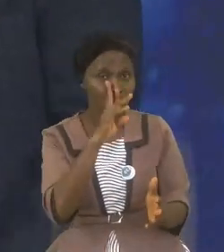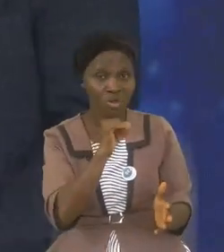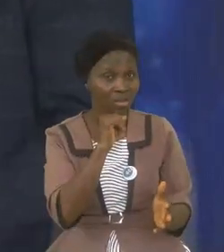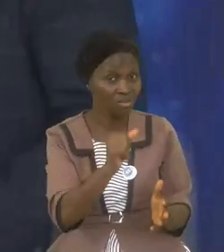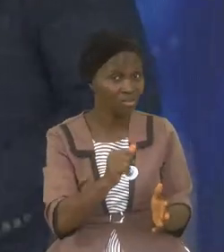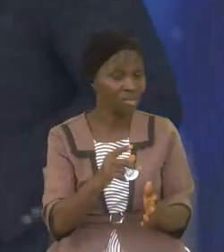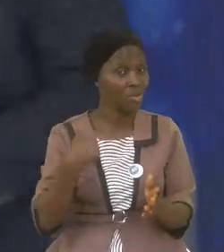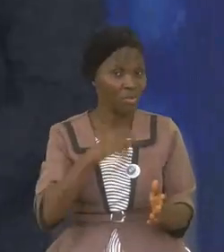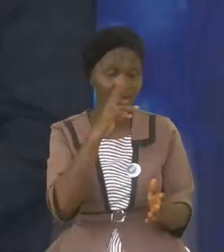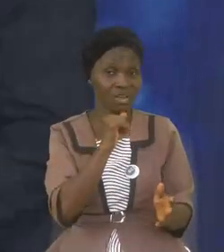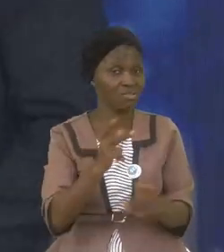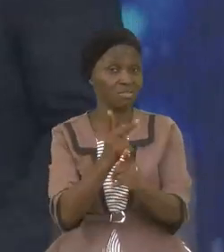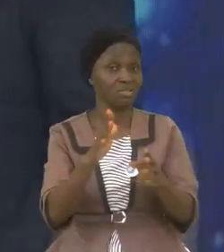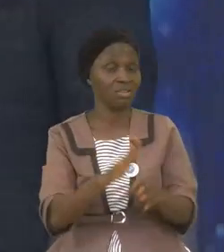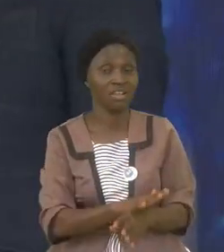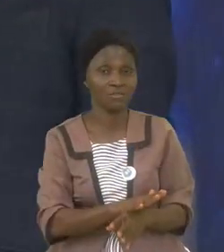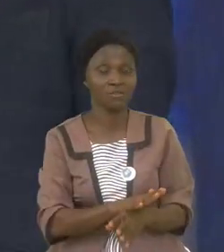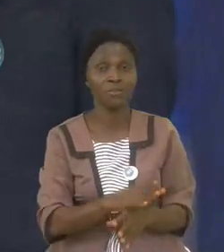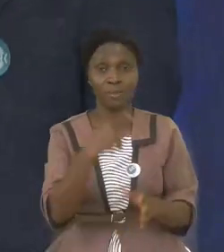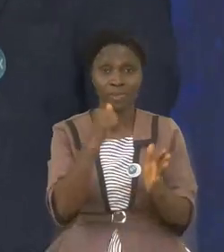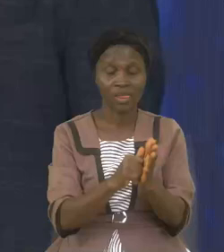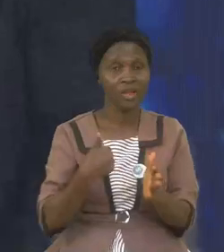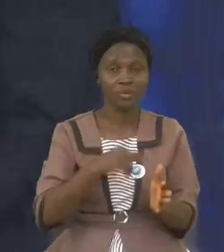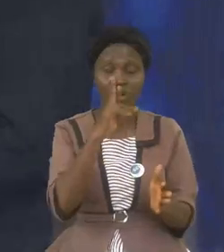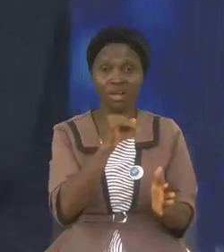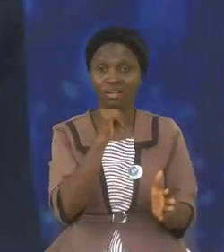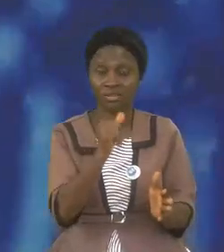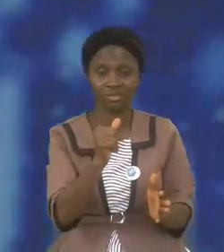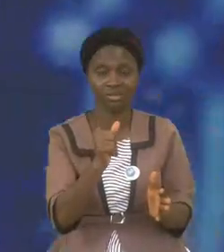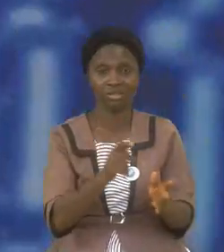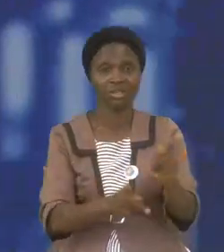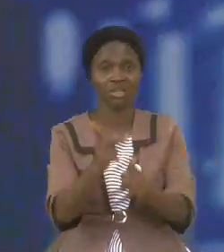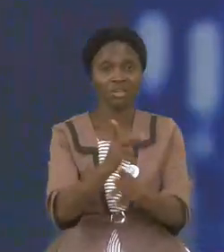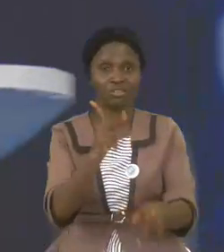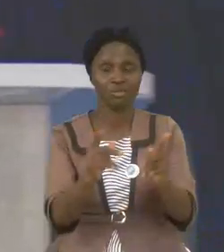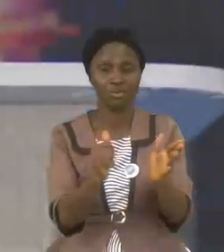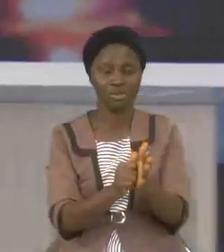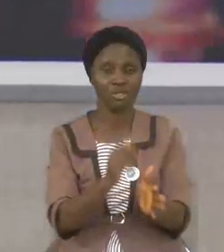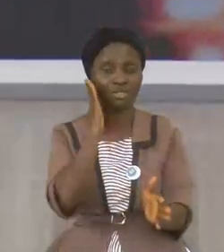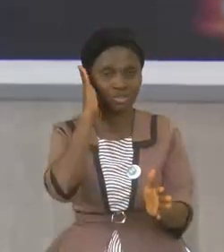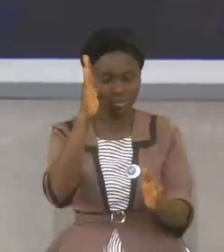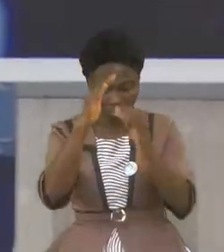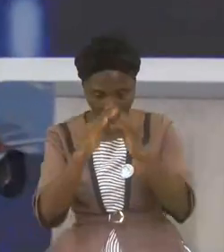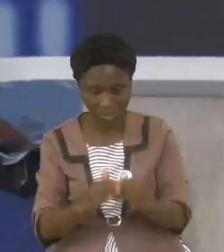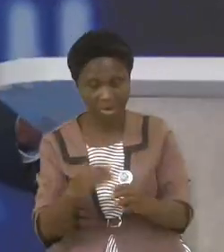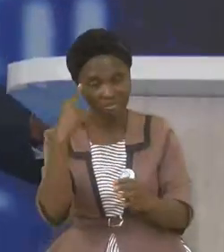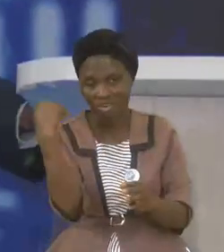Mais vous savez, on ne lui a pas dit que vie éternellement. Ce sont les gens qui ne sont pas si confiants, ne sont pas des gens